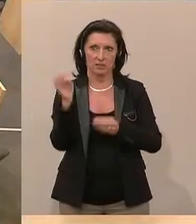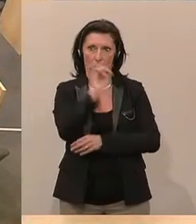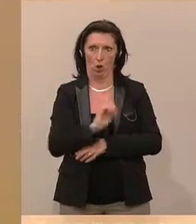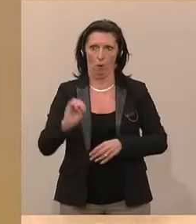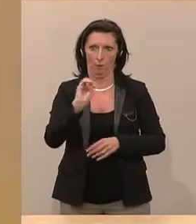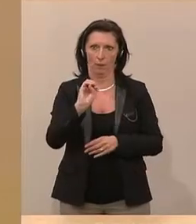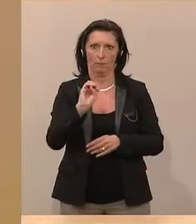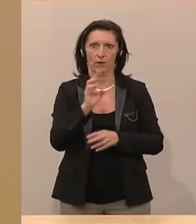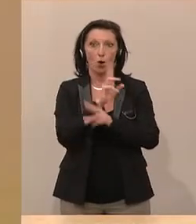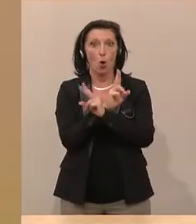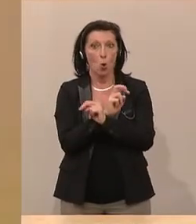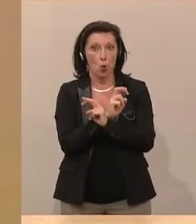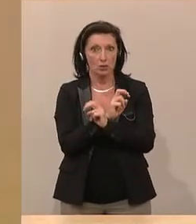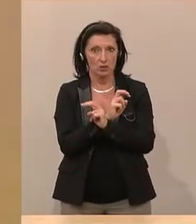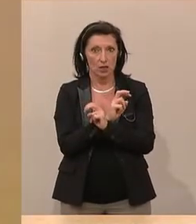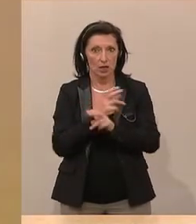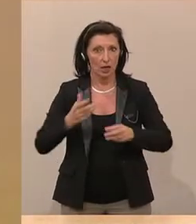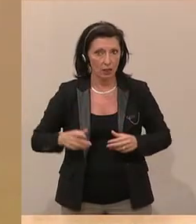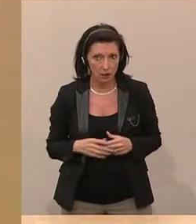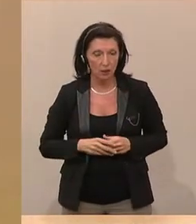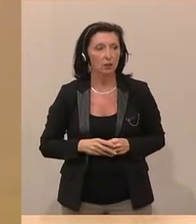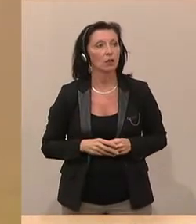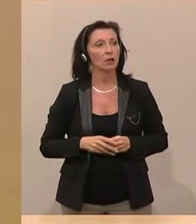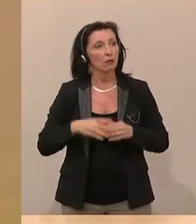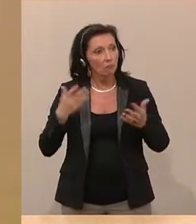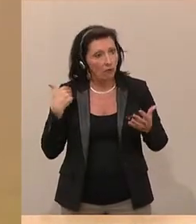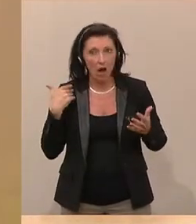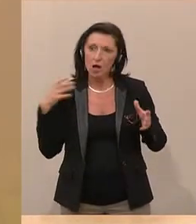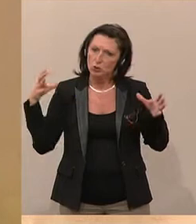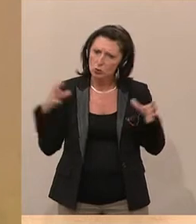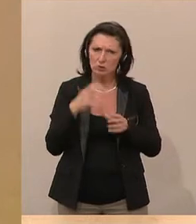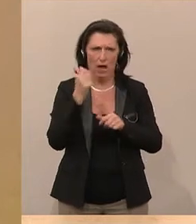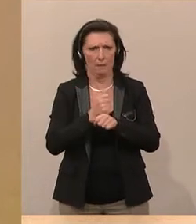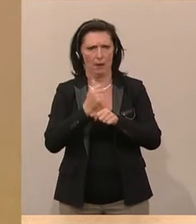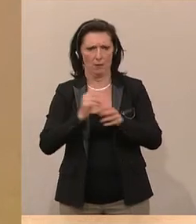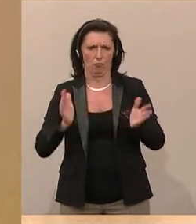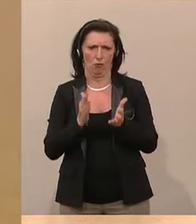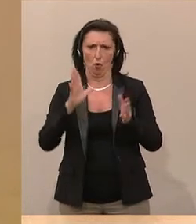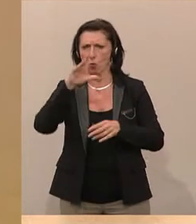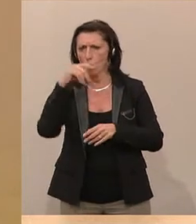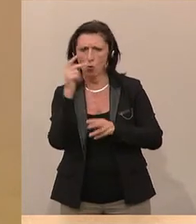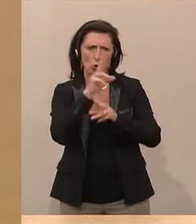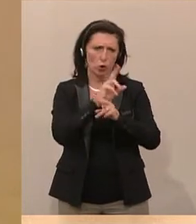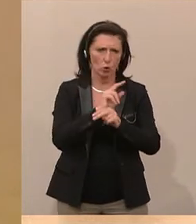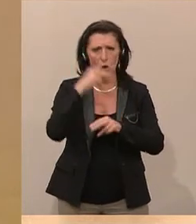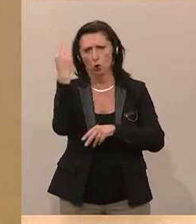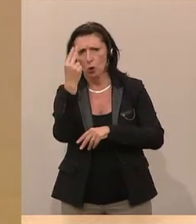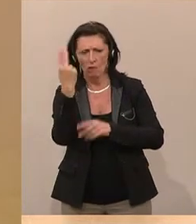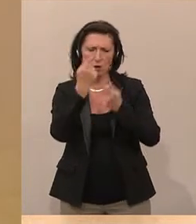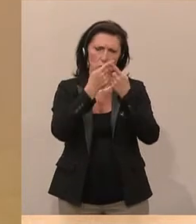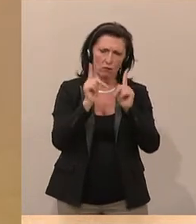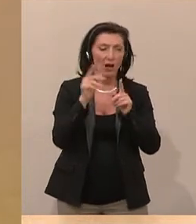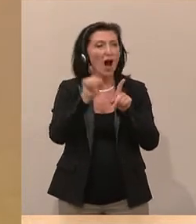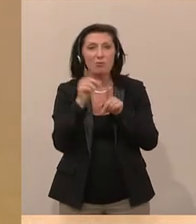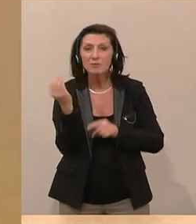Als Österreich haben wir aktiv die Zusammenarbeit gefördert, zwischen Ungarn und Österreich, Slowenien, Slowakei, aber auch mit